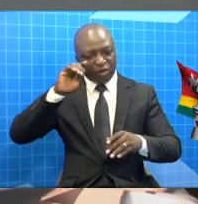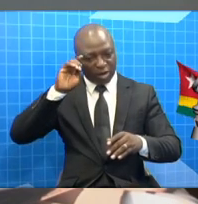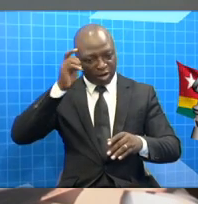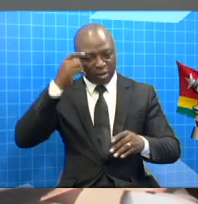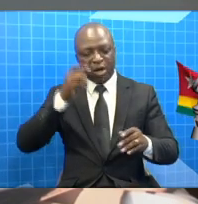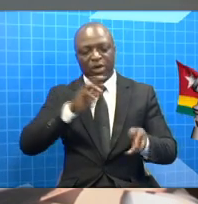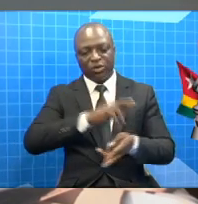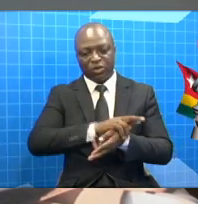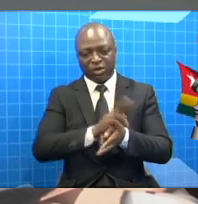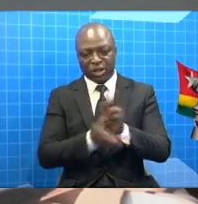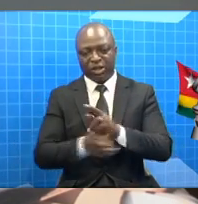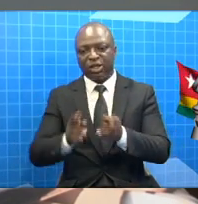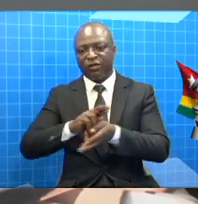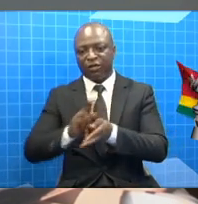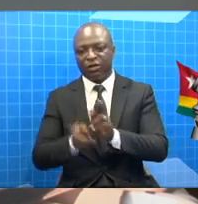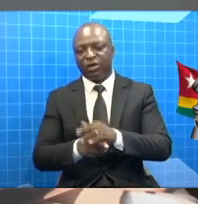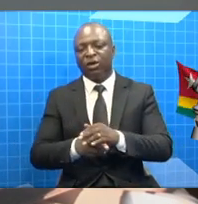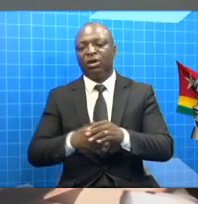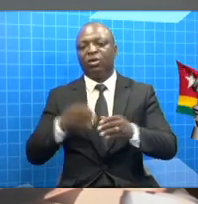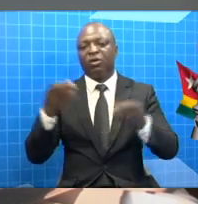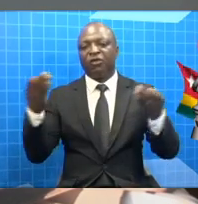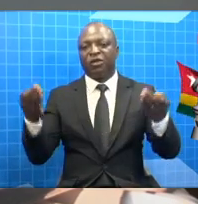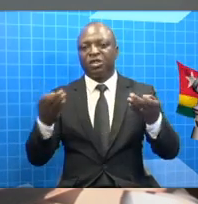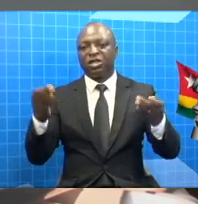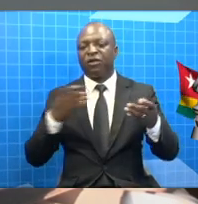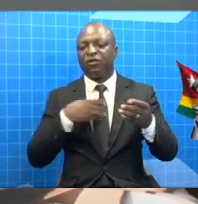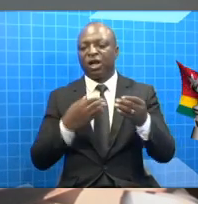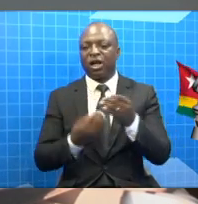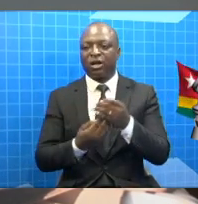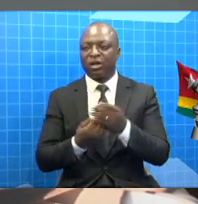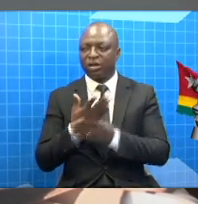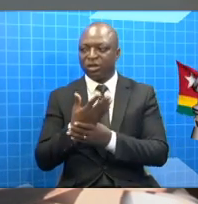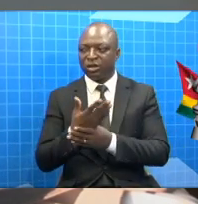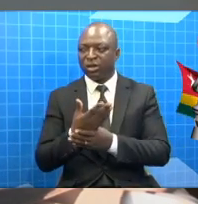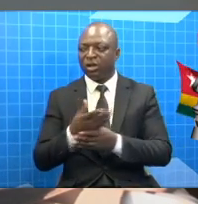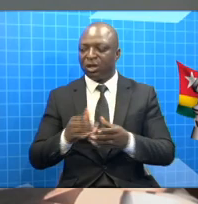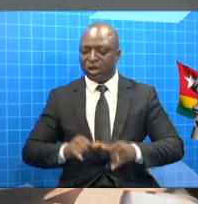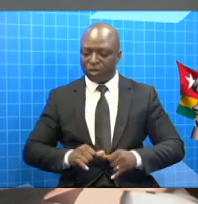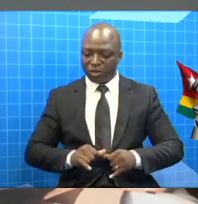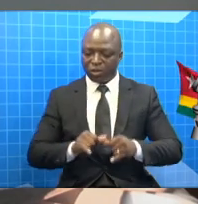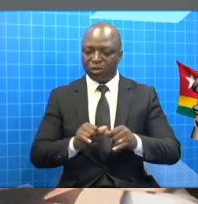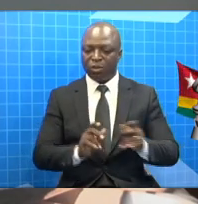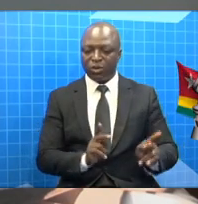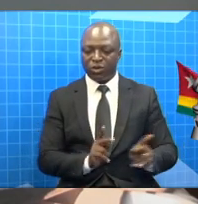successifs, le FESNAD a grandi et se positionne